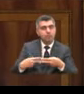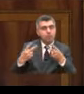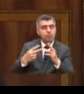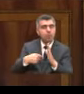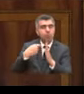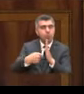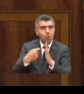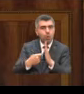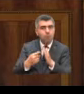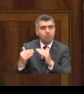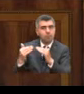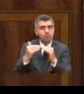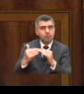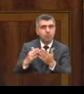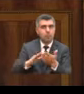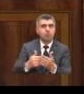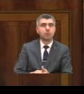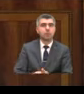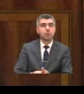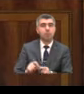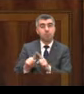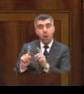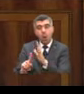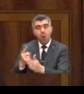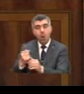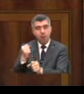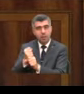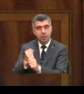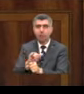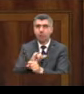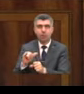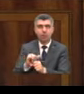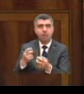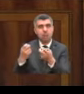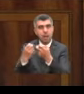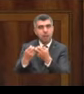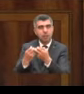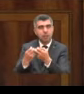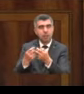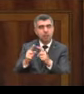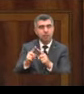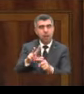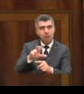مندمجة، ماشي عاد غنبداوها السيد النائب المحترم، بديناها وخدامين فيها. وغنعطي امثله، ماشي عاد غنبداو، حنا واعيين